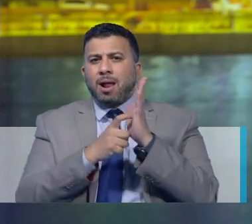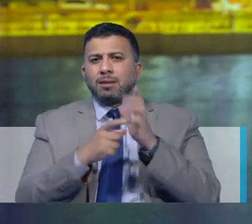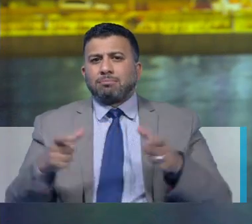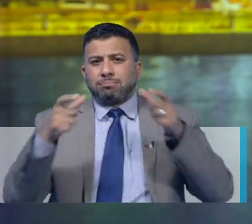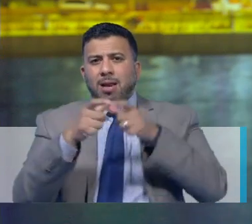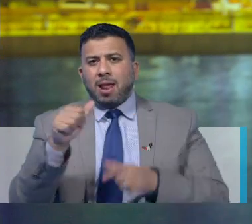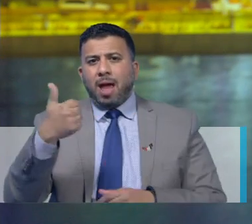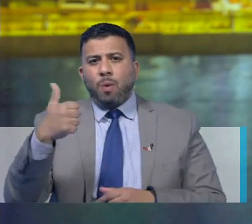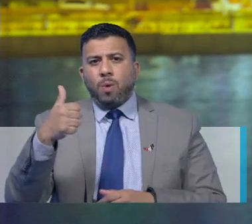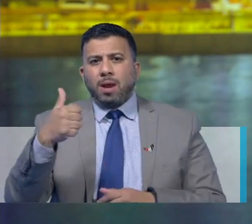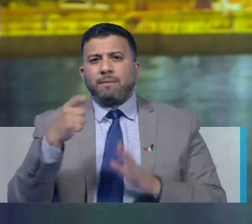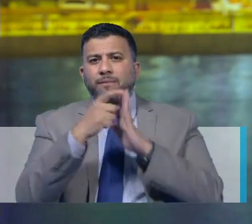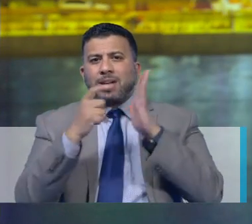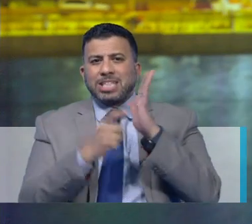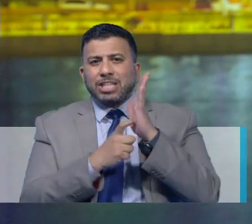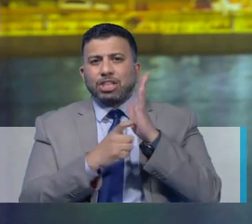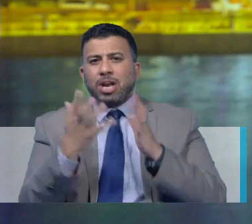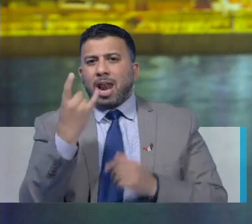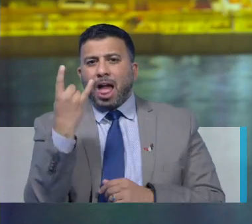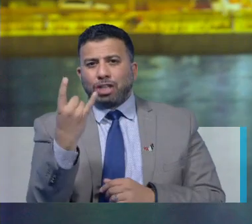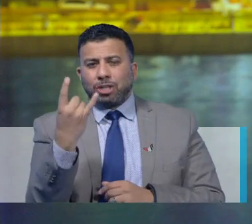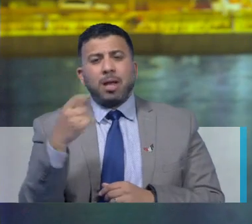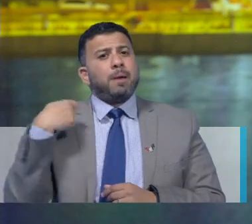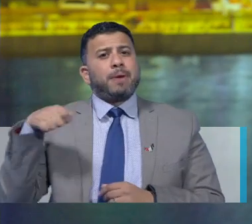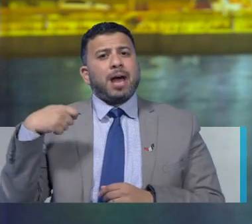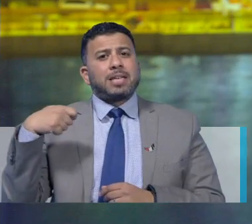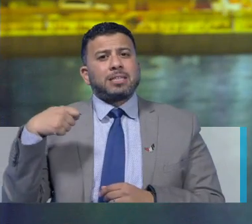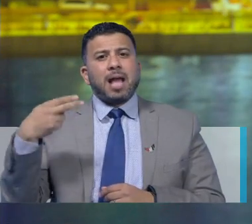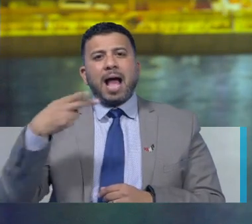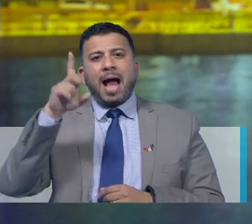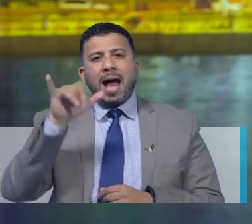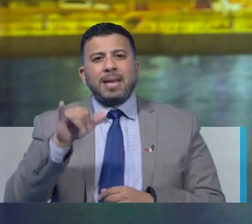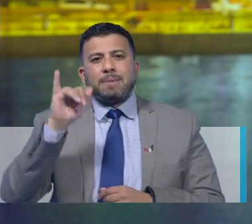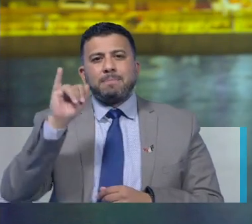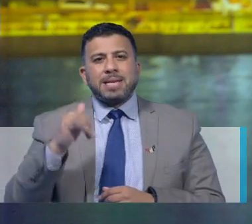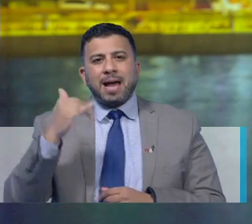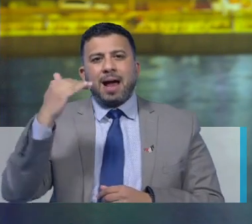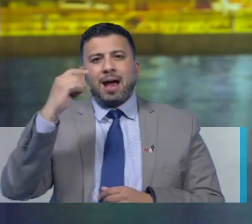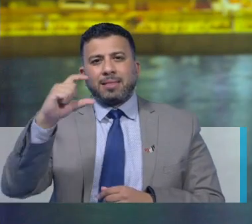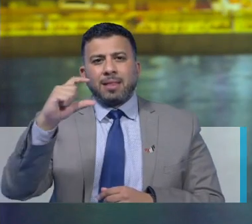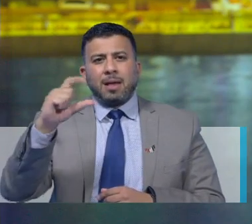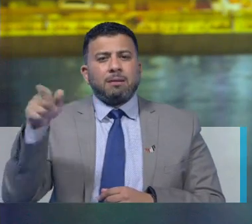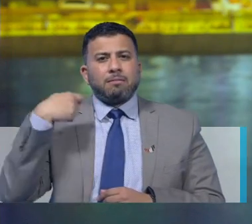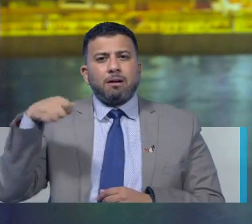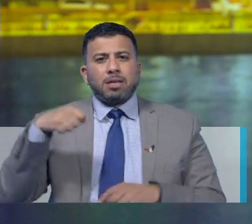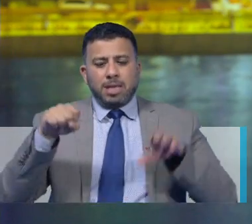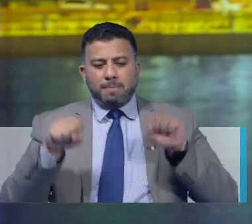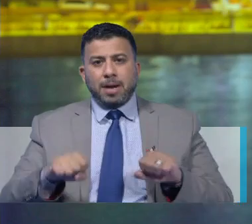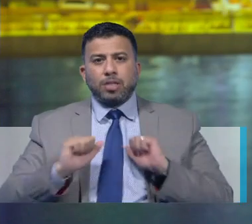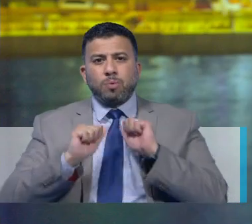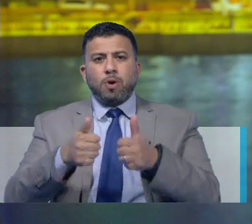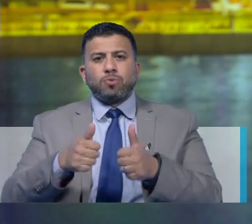لدور الانعقاد العادي الأول من الفصل التشريعي العاشر برئاسة سعادة علي ميحد السويدي رئيس